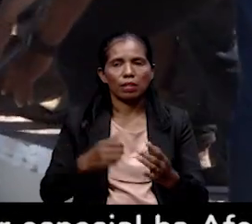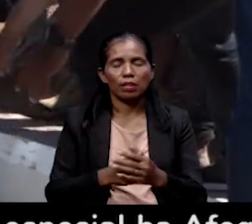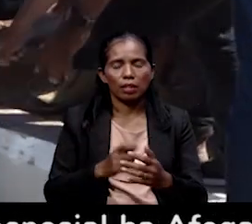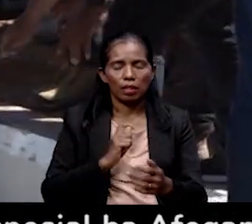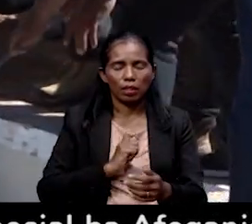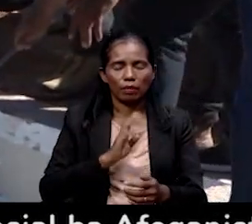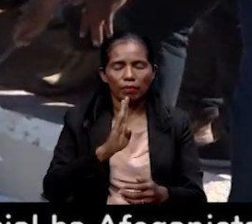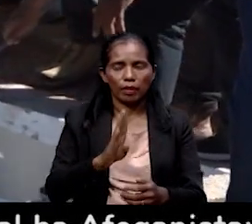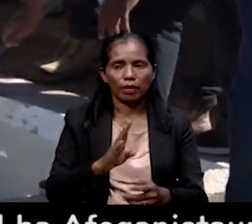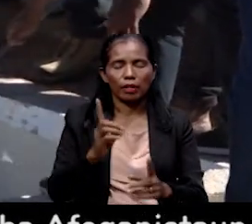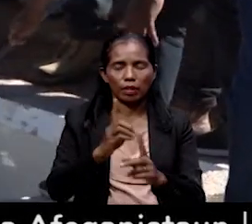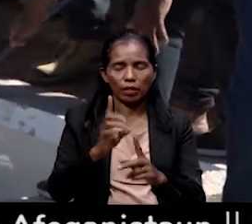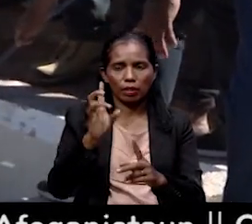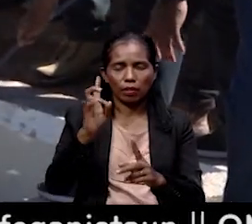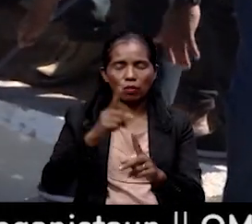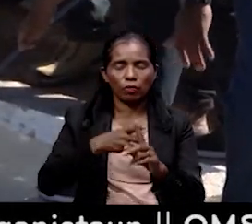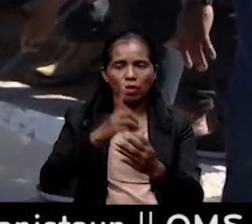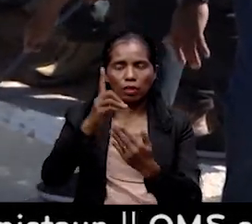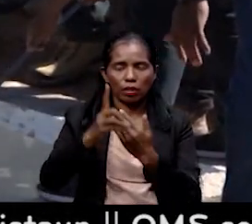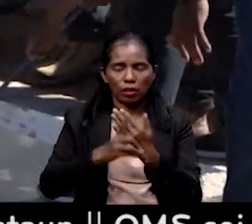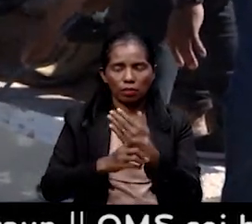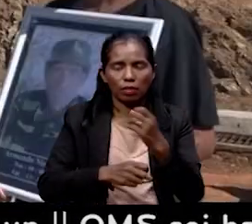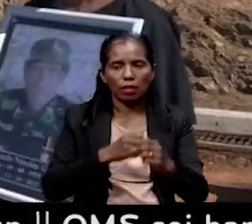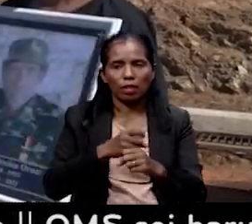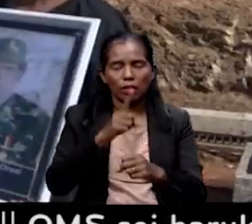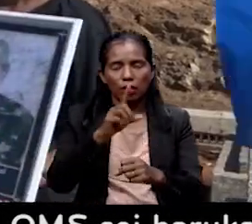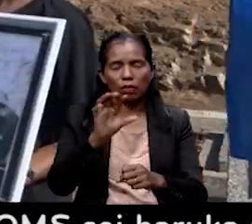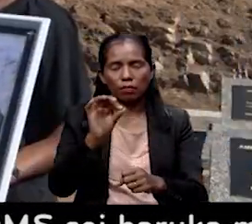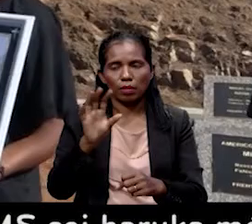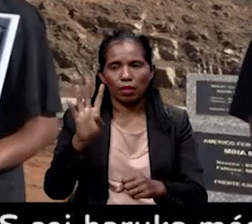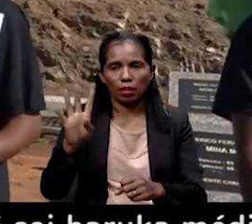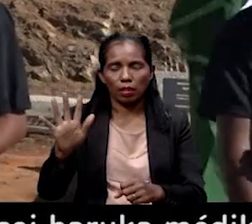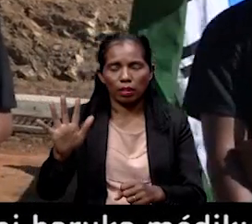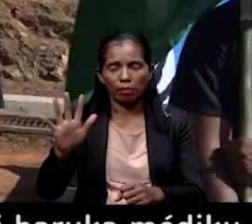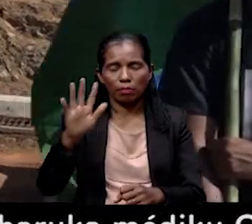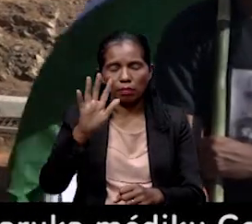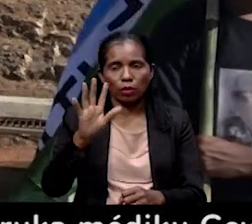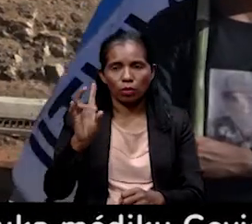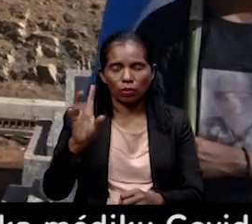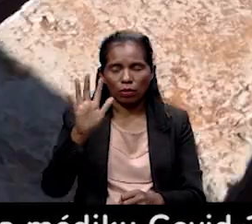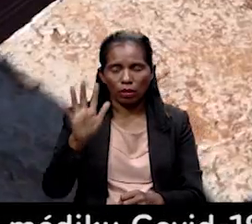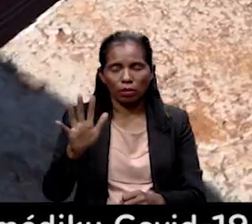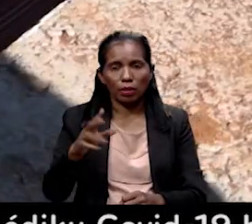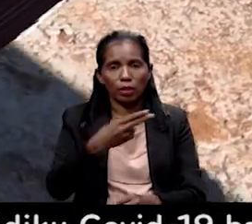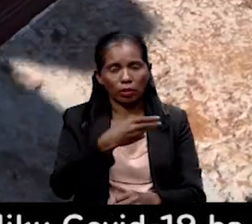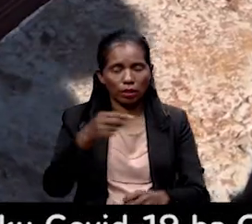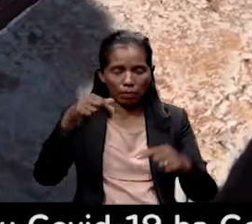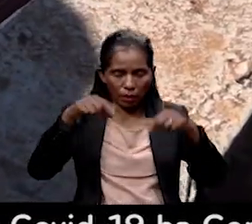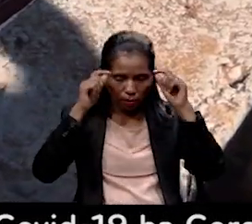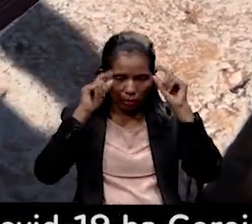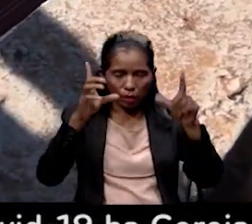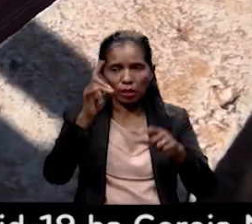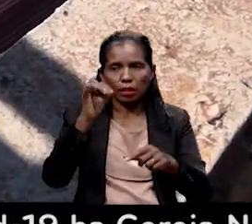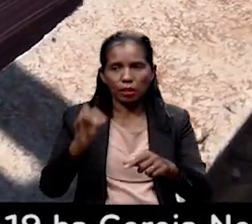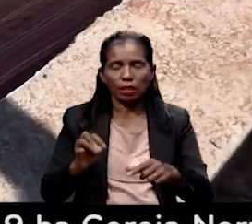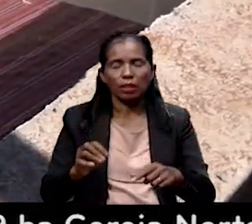Taibesi. Iha lorong hitu fulan Desember tinang riwira tu sih tunur resin lima banghira forsa Indonesia invade Timor Leste iha Dili saudoso